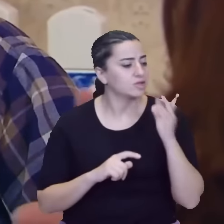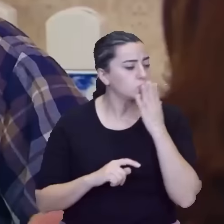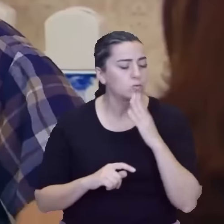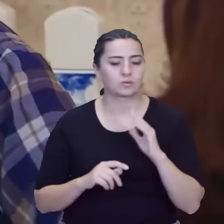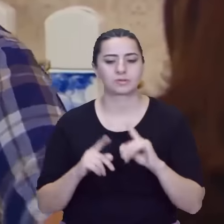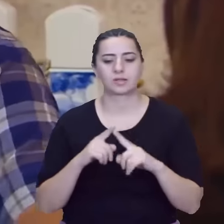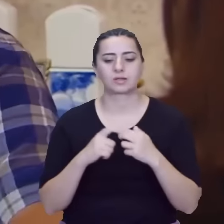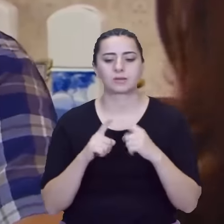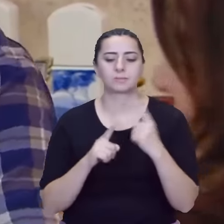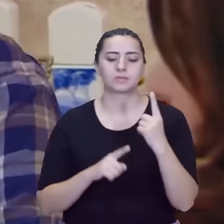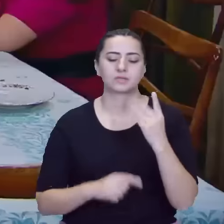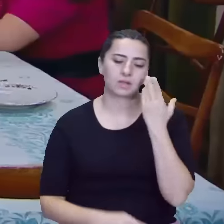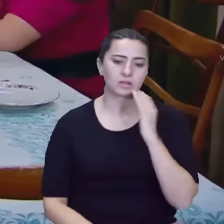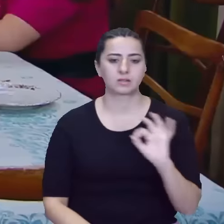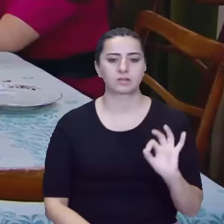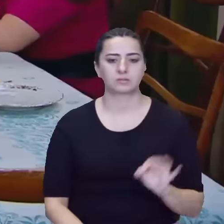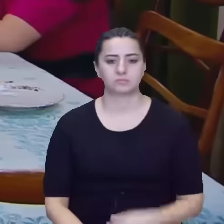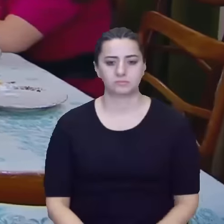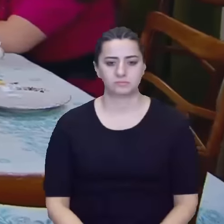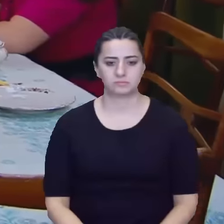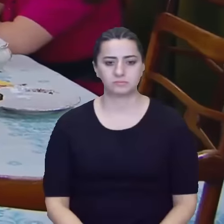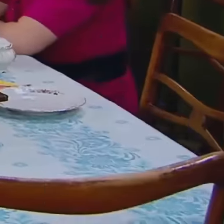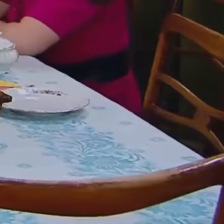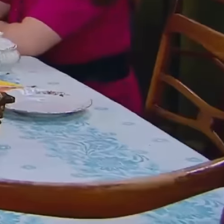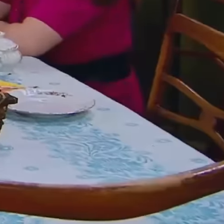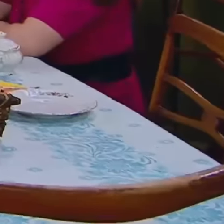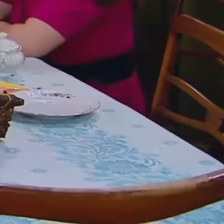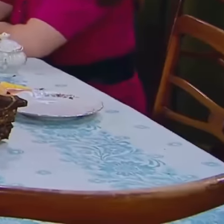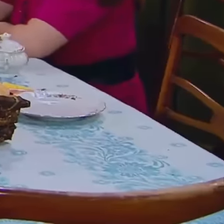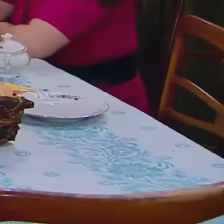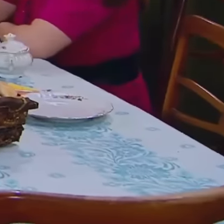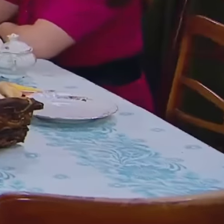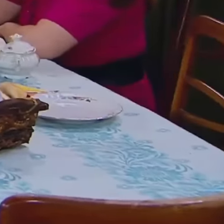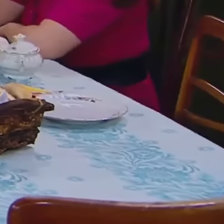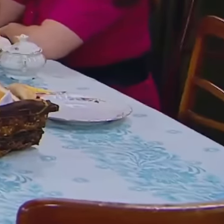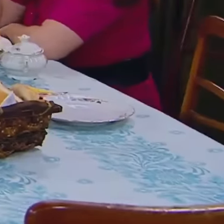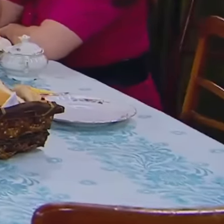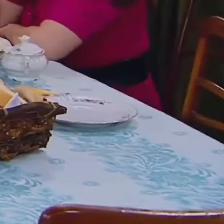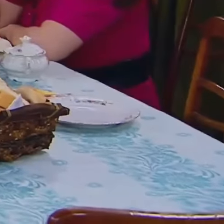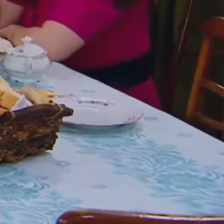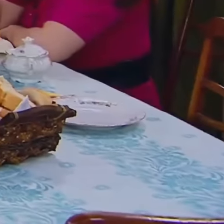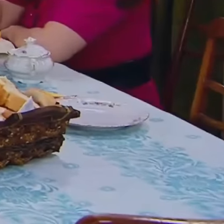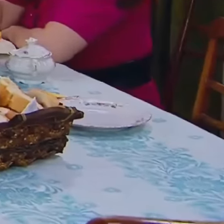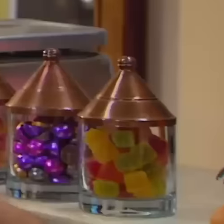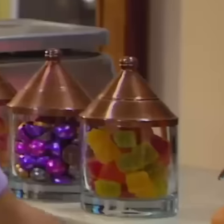kanal, TRT1 en güzel. Çatalını yumurtaya sapladı. Rukiye Nazlı'ya işaret etti.